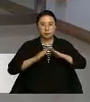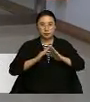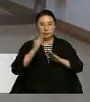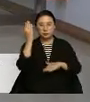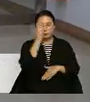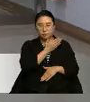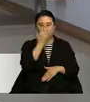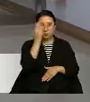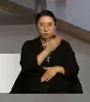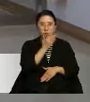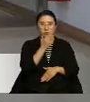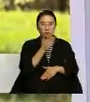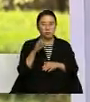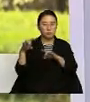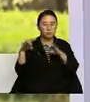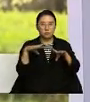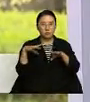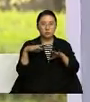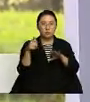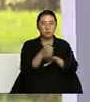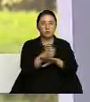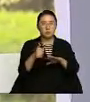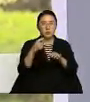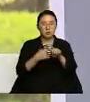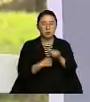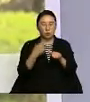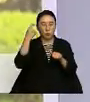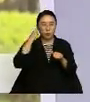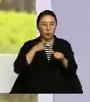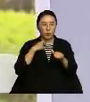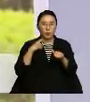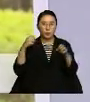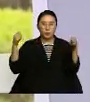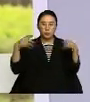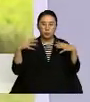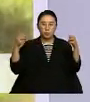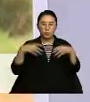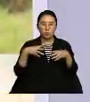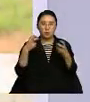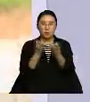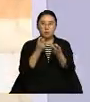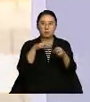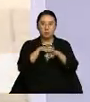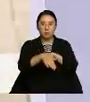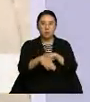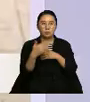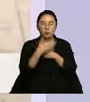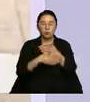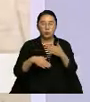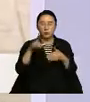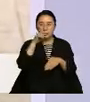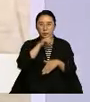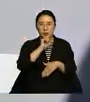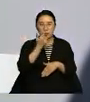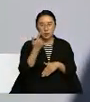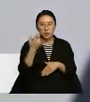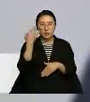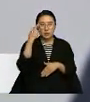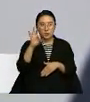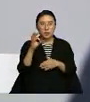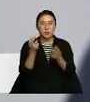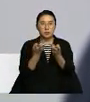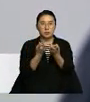설치된 방역소독기는 센서가 출입자를 자동으로 감지해 소독제를 분사하는 방식으로 인체에 무해한